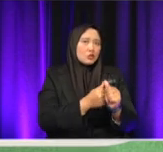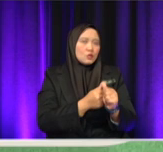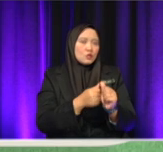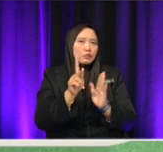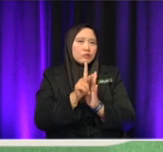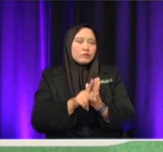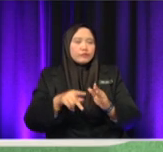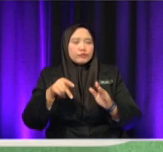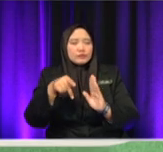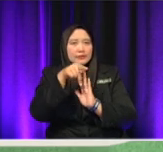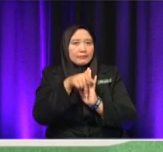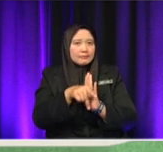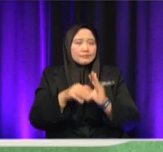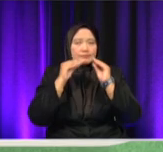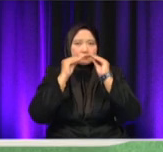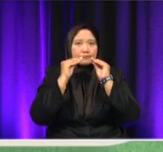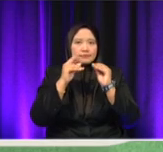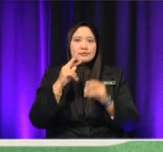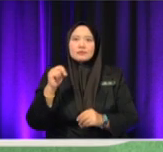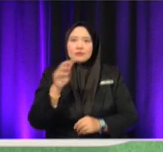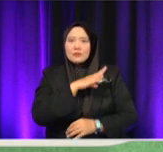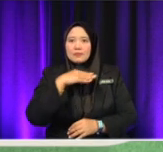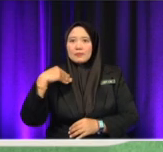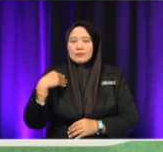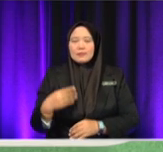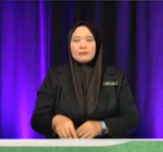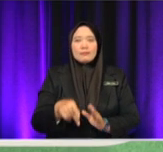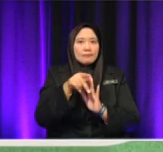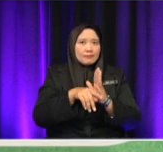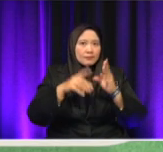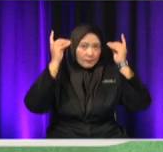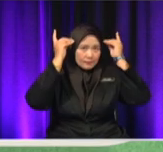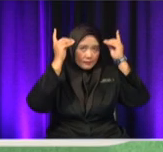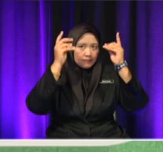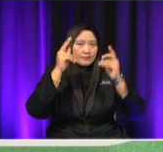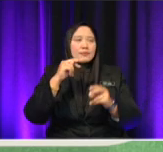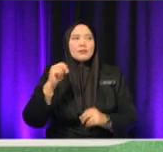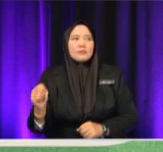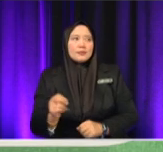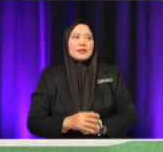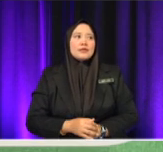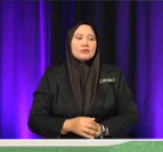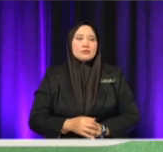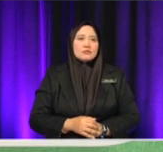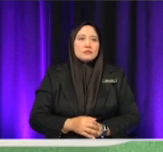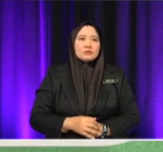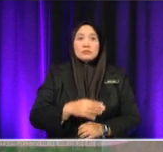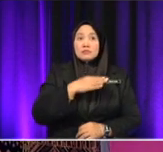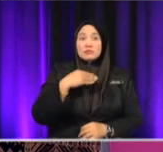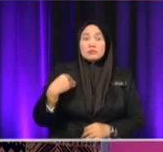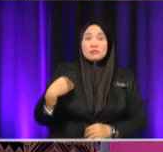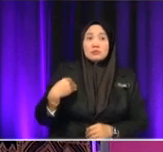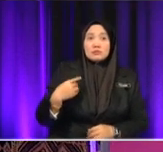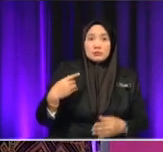pendidikan akibat pertepatan lah dengan tanggung jawab suami yang numbuh 4 nih oke kemudian ada anak-anak muda